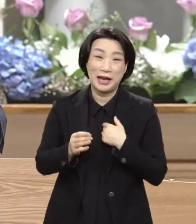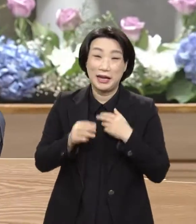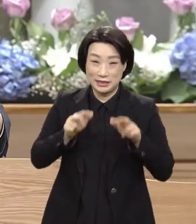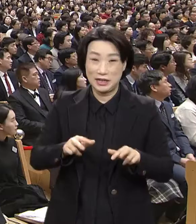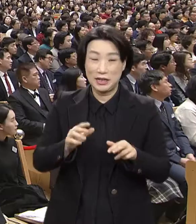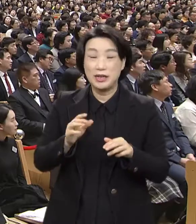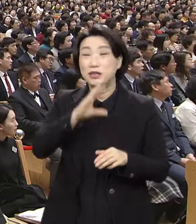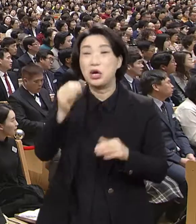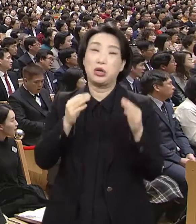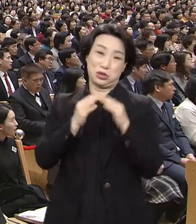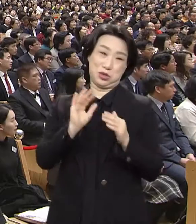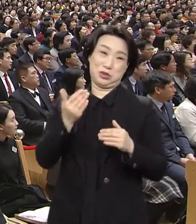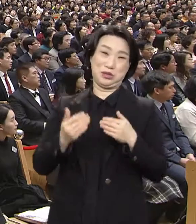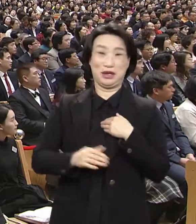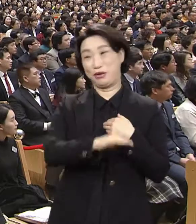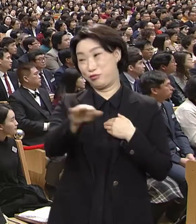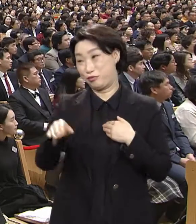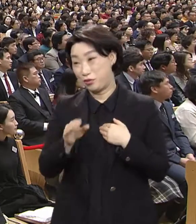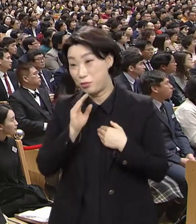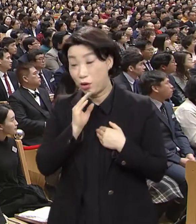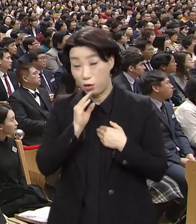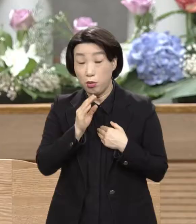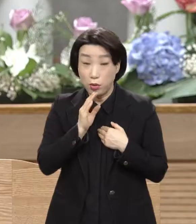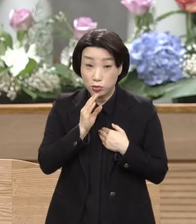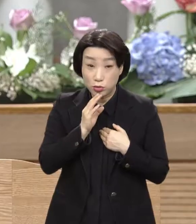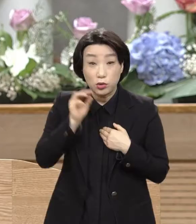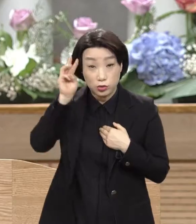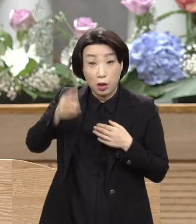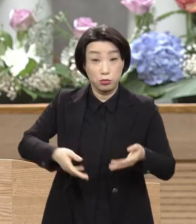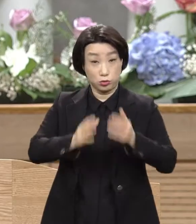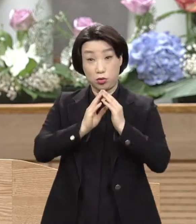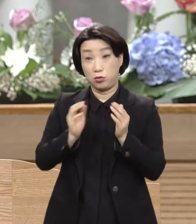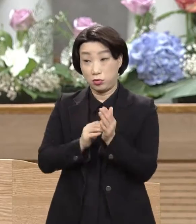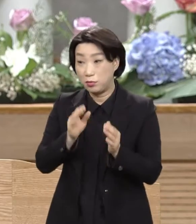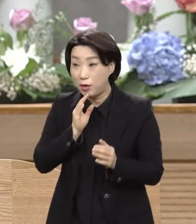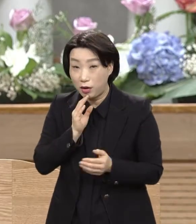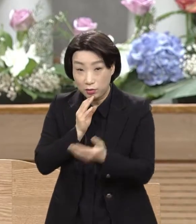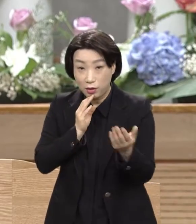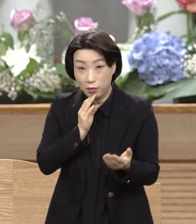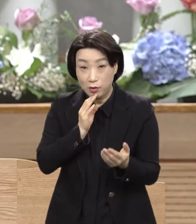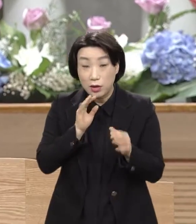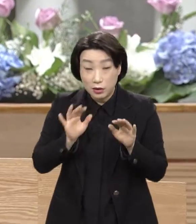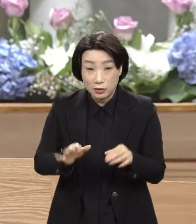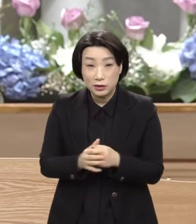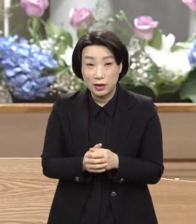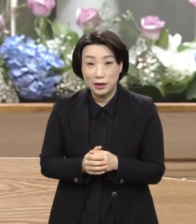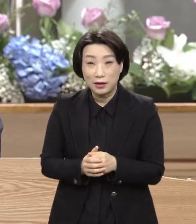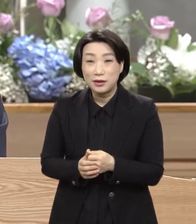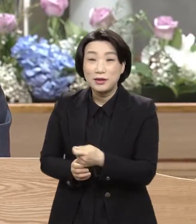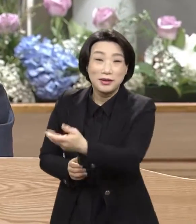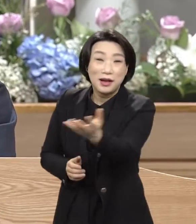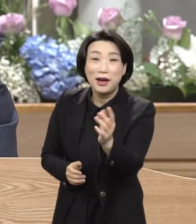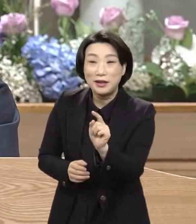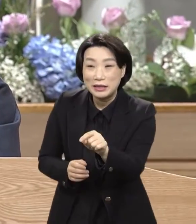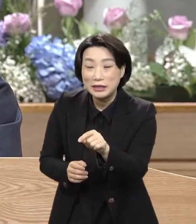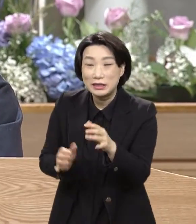성전 됐다 이 말입니다. 3일 만에 지었지 않습니까? 근데